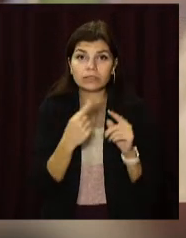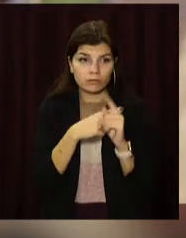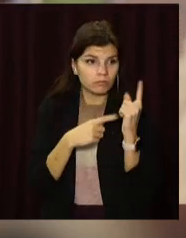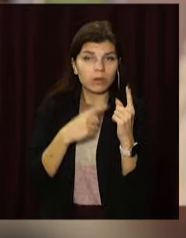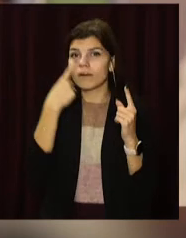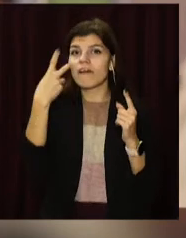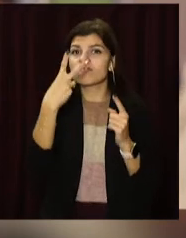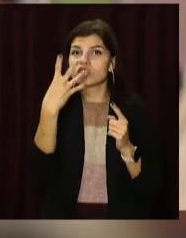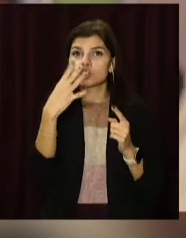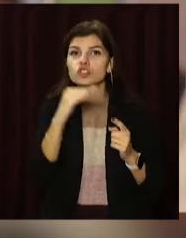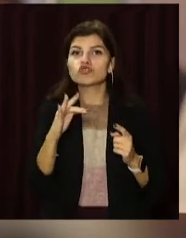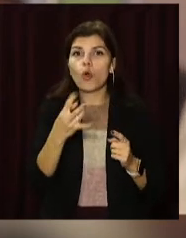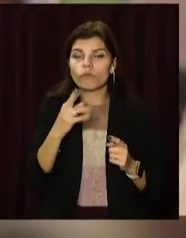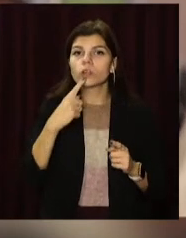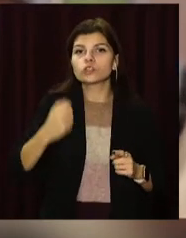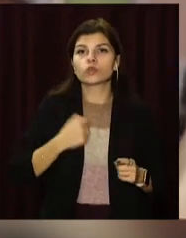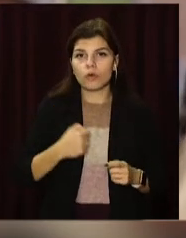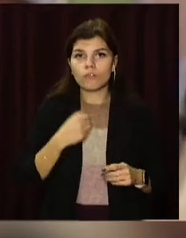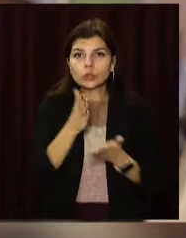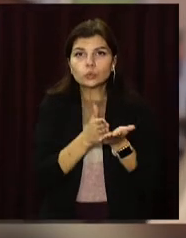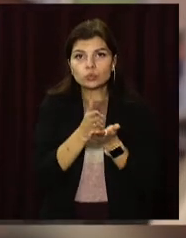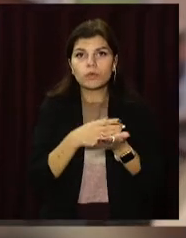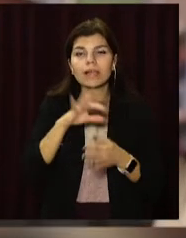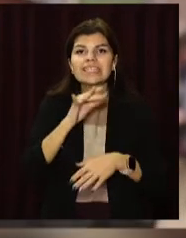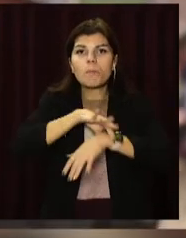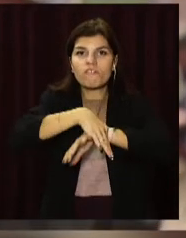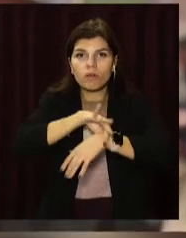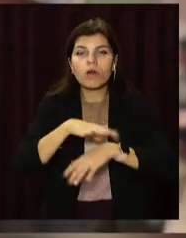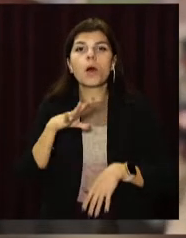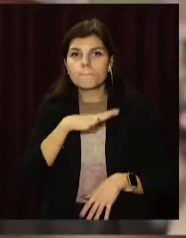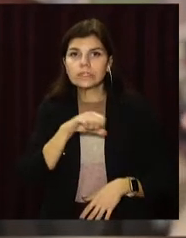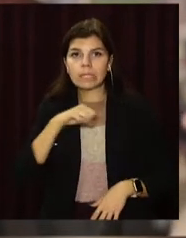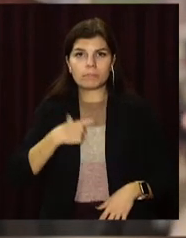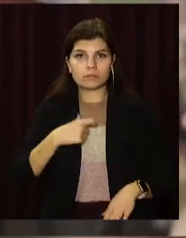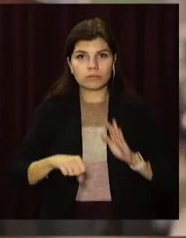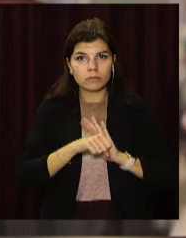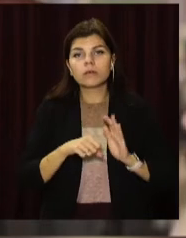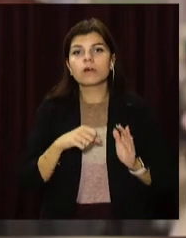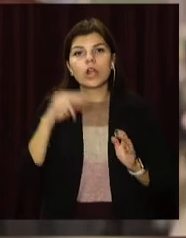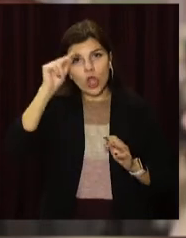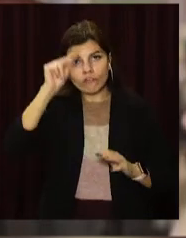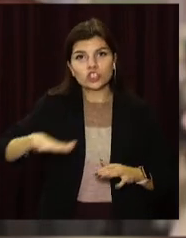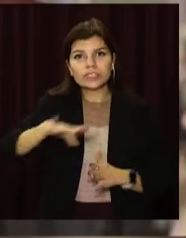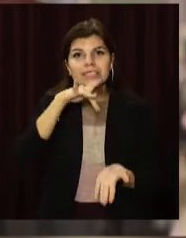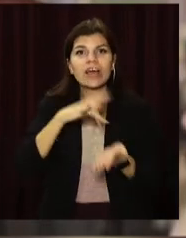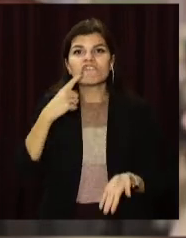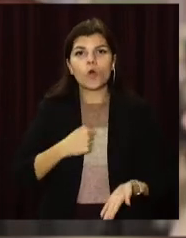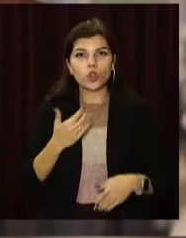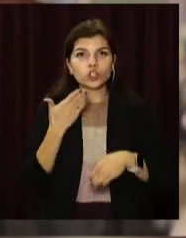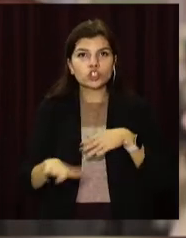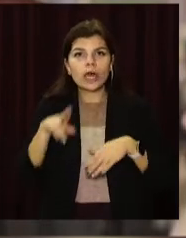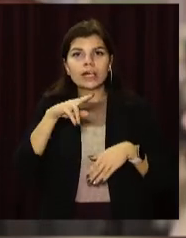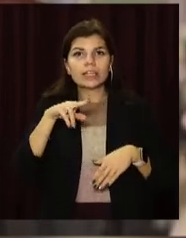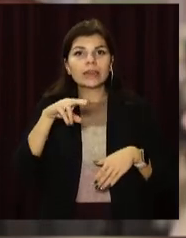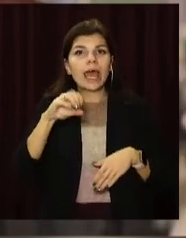Нагадаємо, 24 жовтня солдат строкової служби з Павлограда скоїв самогубство на території навчального центру військової частини